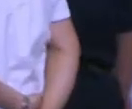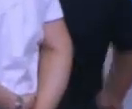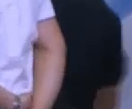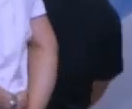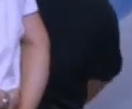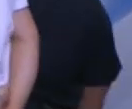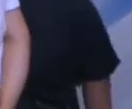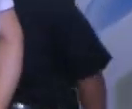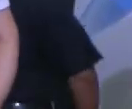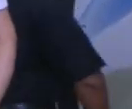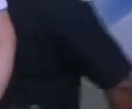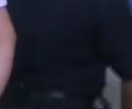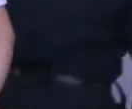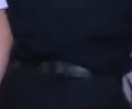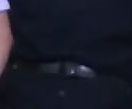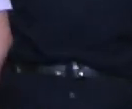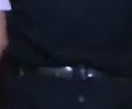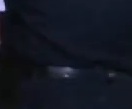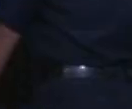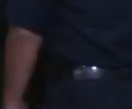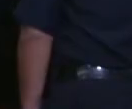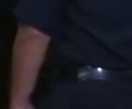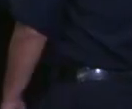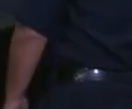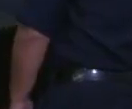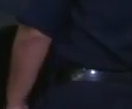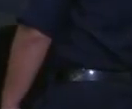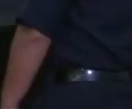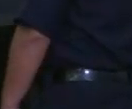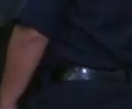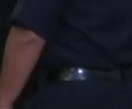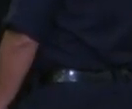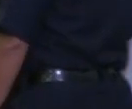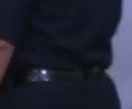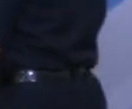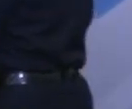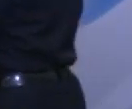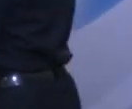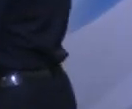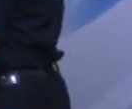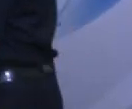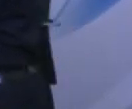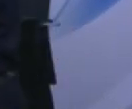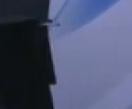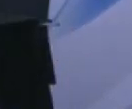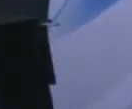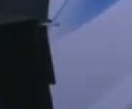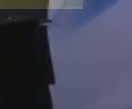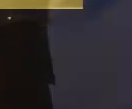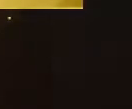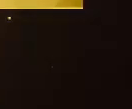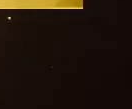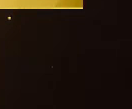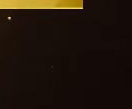akan teruskan memberikan informasi terkini kepada anda secara terus-menerus. Terus saksikan laporan dari RTM, hanya yang sahih di